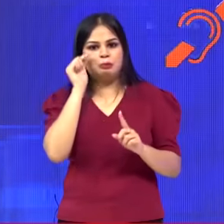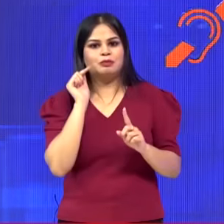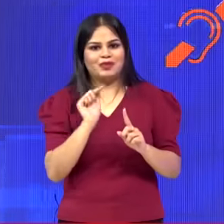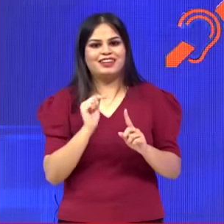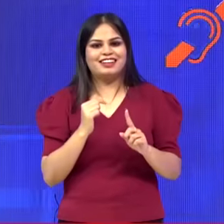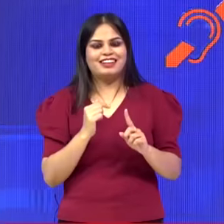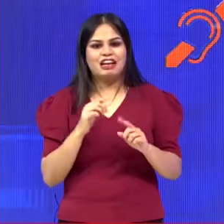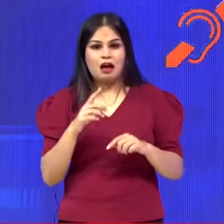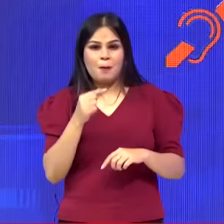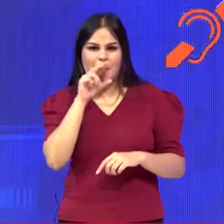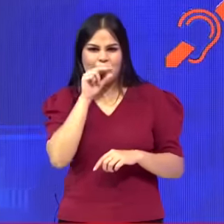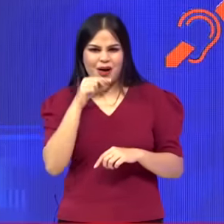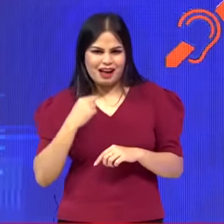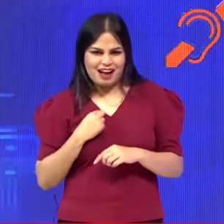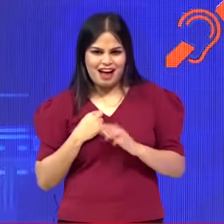ये जो माइक है ना,